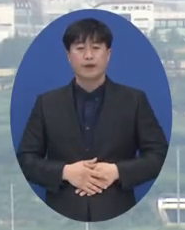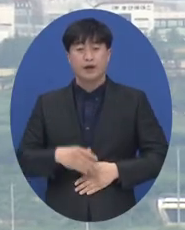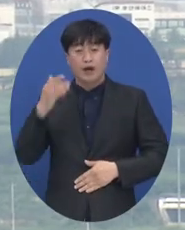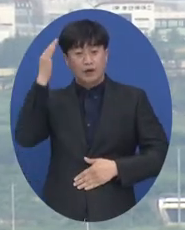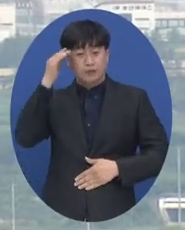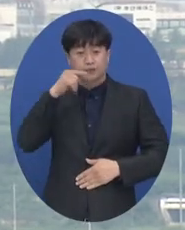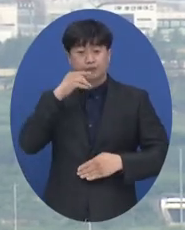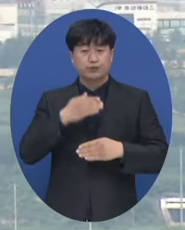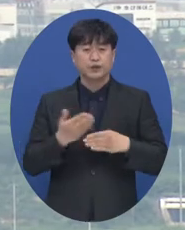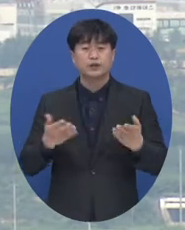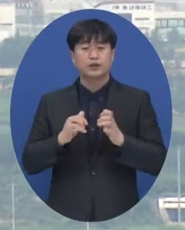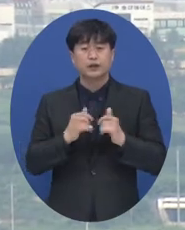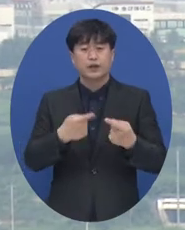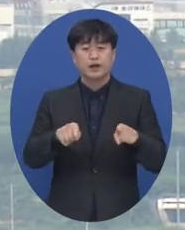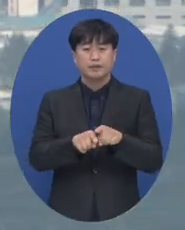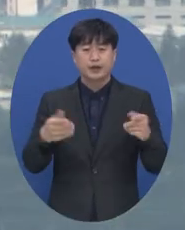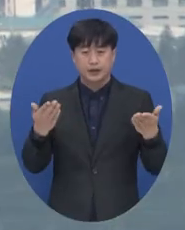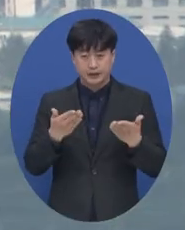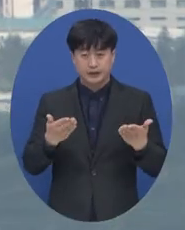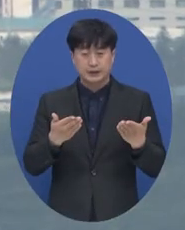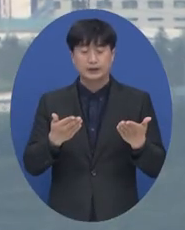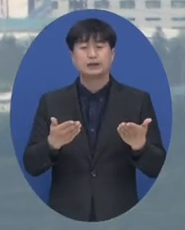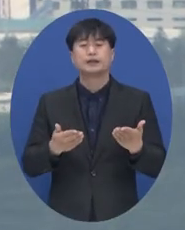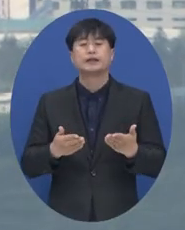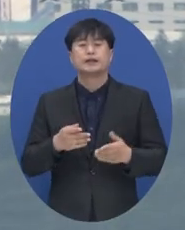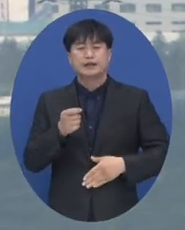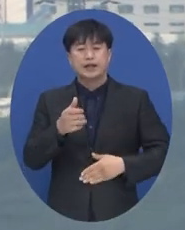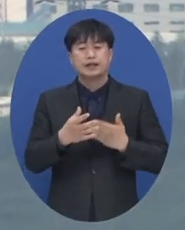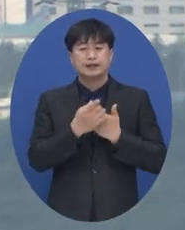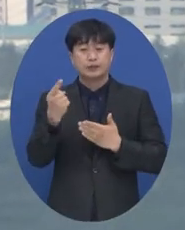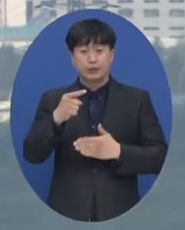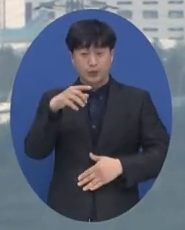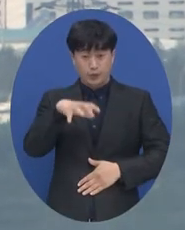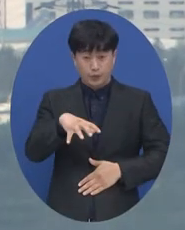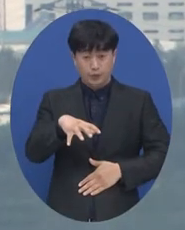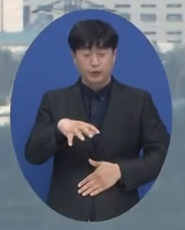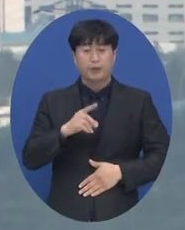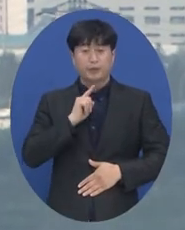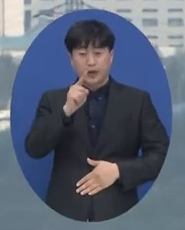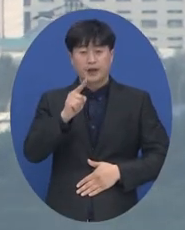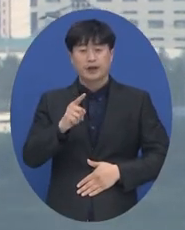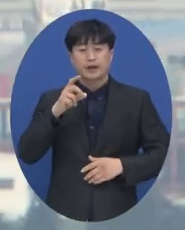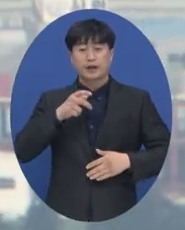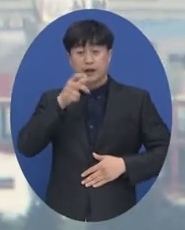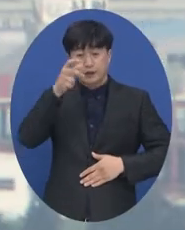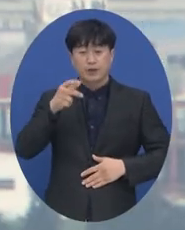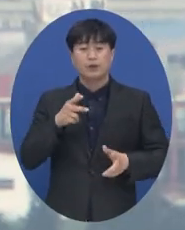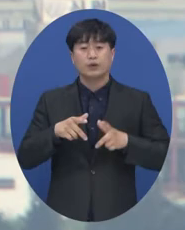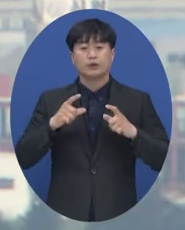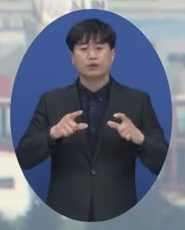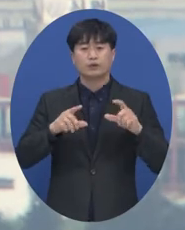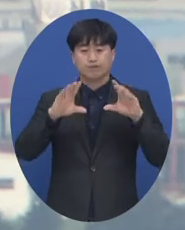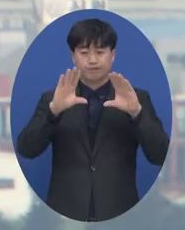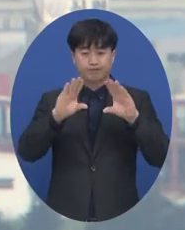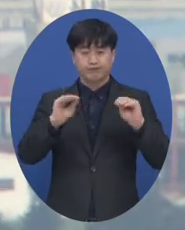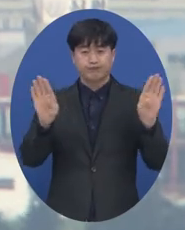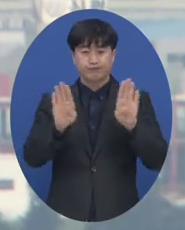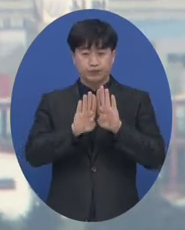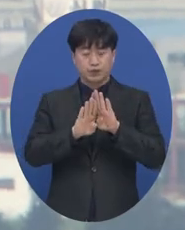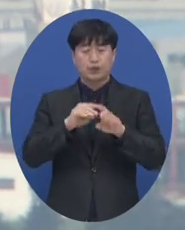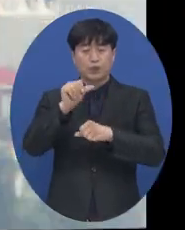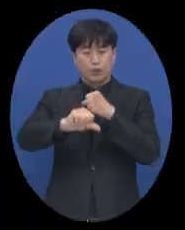남측과 북측 노동자들이 함께 근무하며 작은 통일을 공간 으로 불렸던 개성공단 패자 된지 어느덧